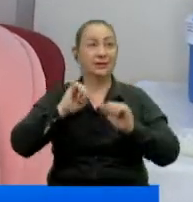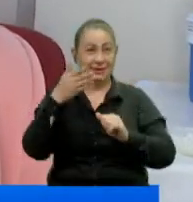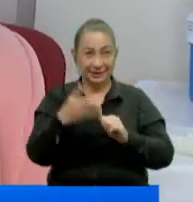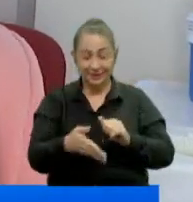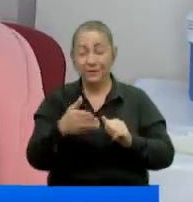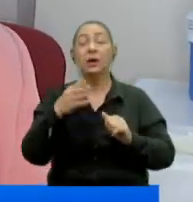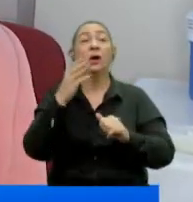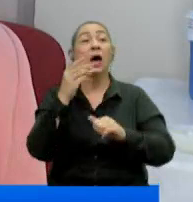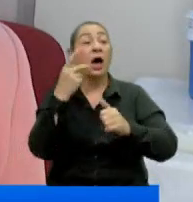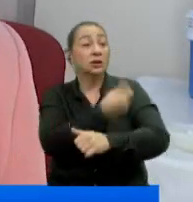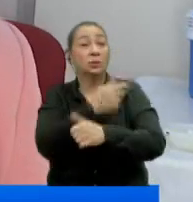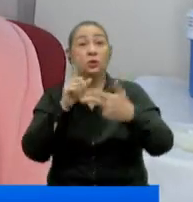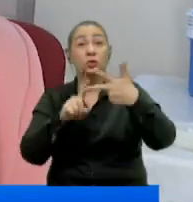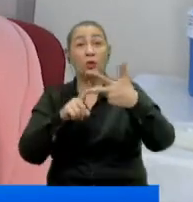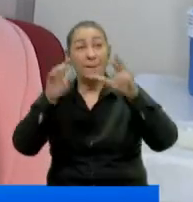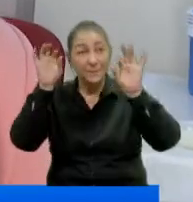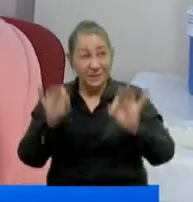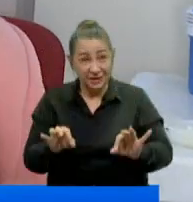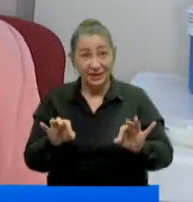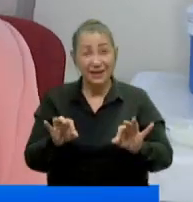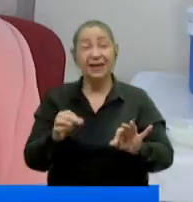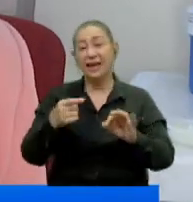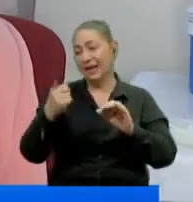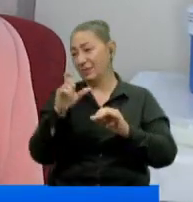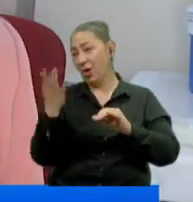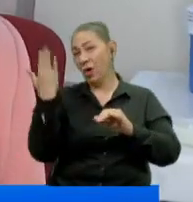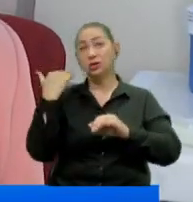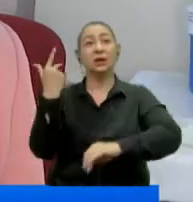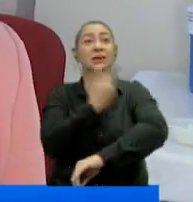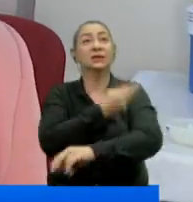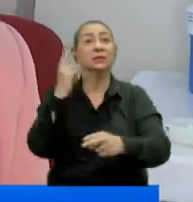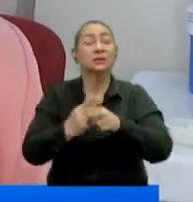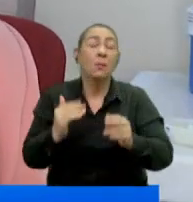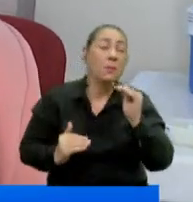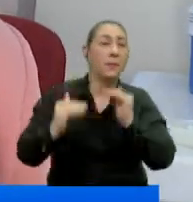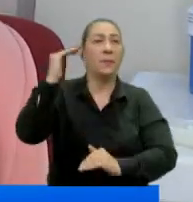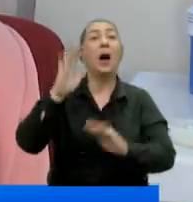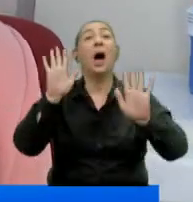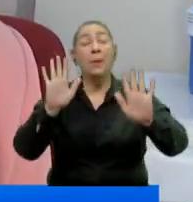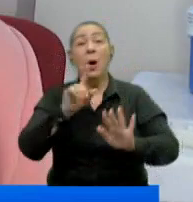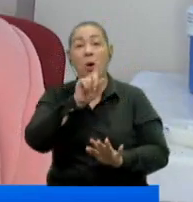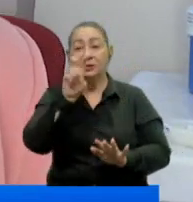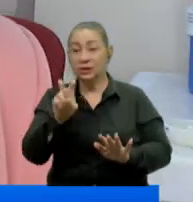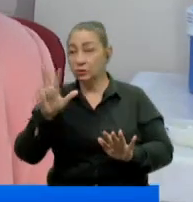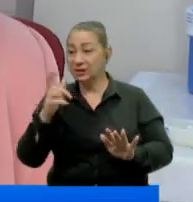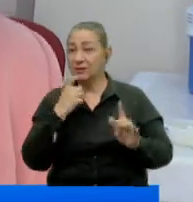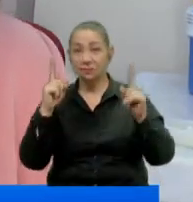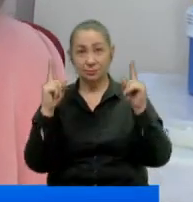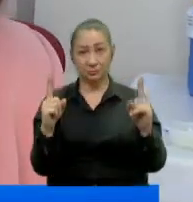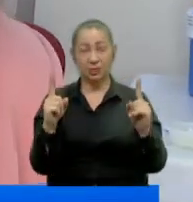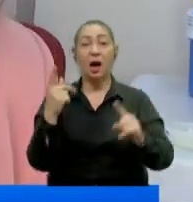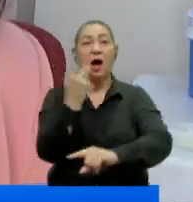Merkezi. Üçüncü doz aşılamanın başlamasıyla beraber geçen aya göre aşılama hızı arttı. Ancak 18-35 yaş